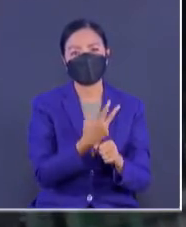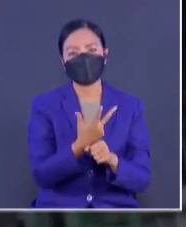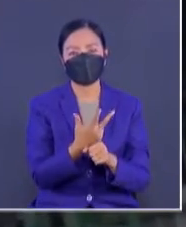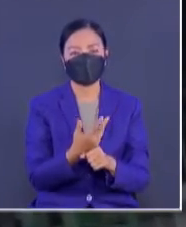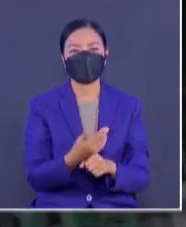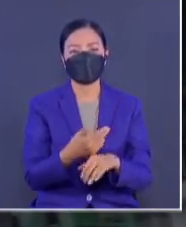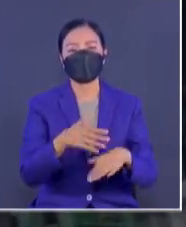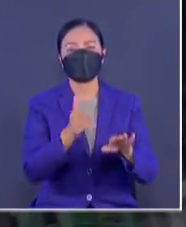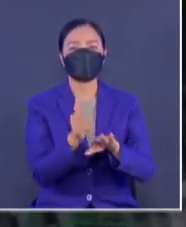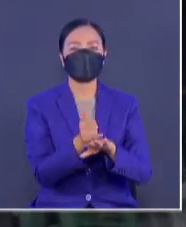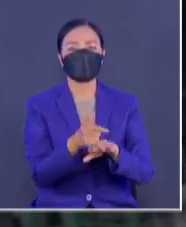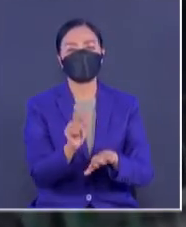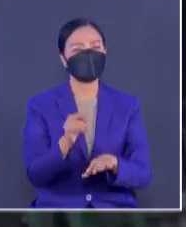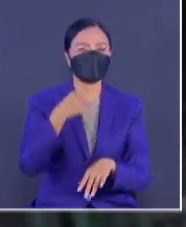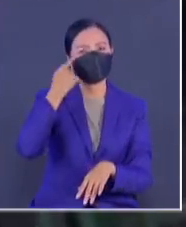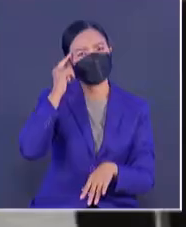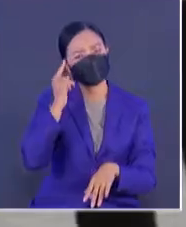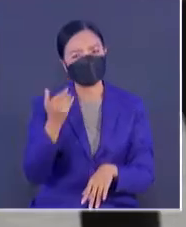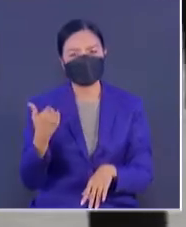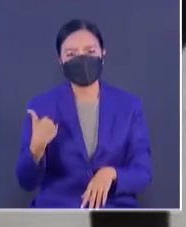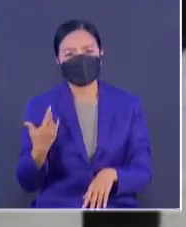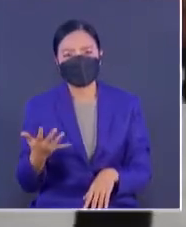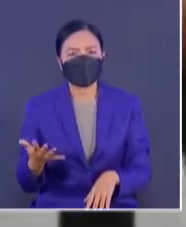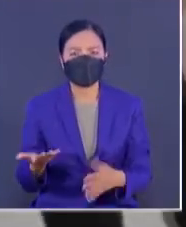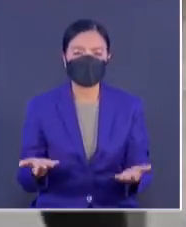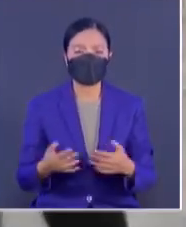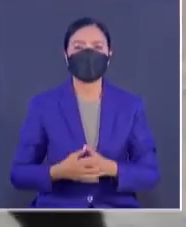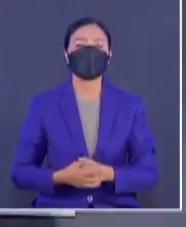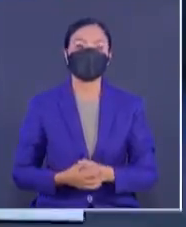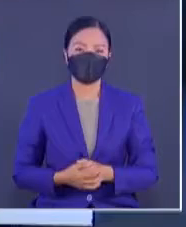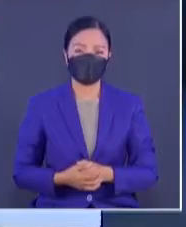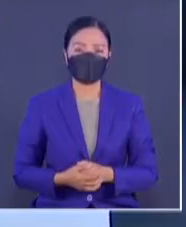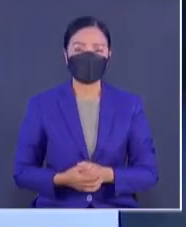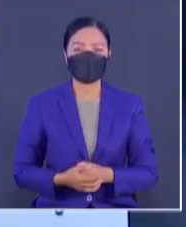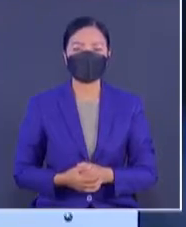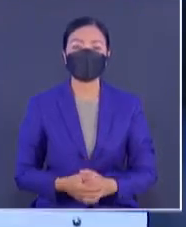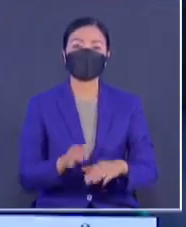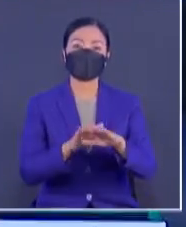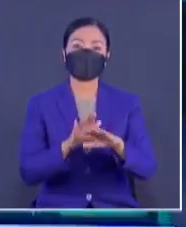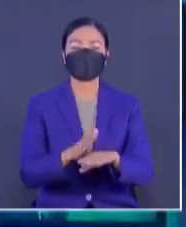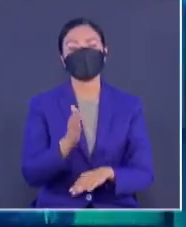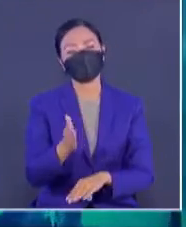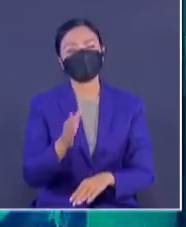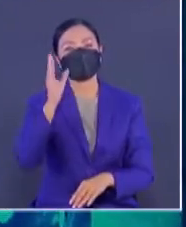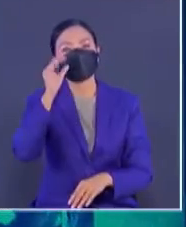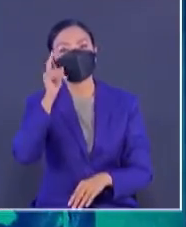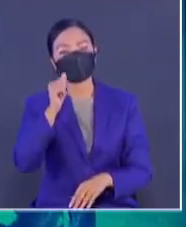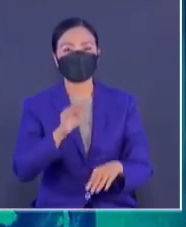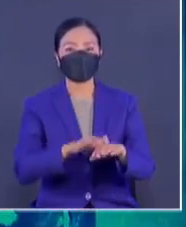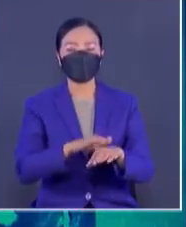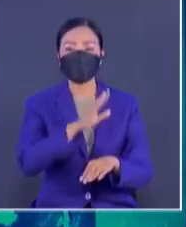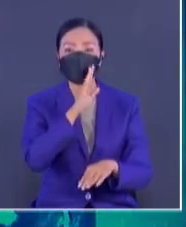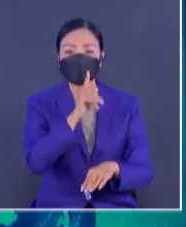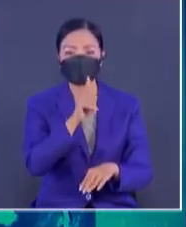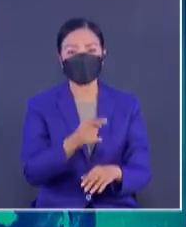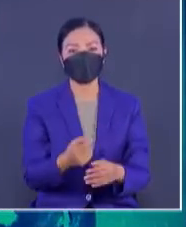แบบนี้ไม่รู้เหมือนกันว่าจะเกิดอะไรขึ้นนะครับก็เป็นอุทาหรณ์อีกหนึ่งอย่างนะครับพ่อแม่ผู้ปกครองถ้า